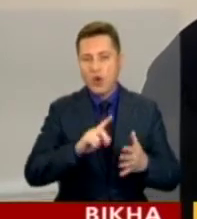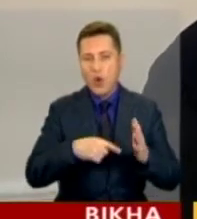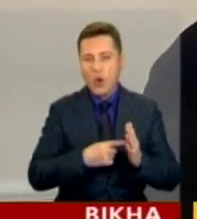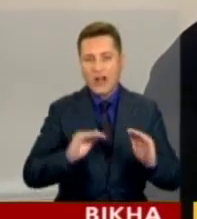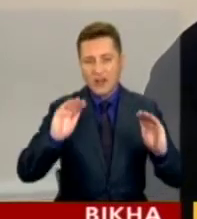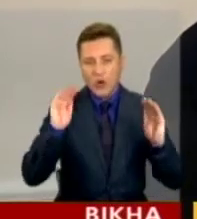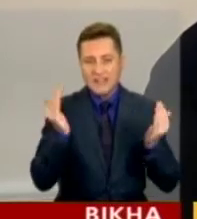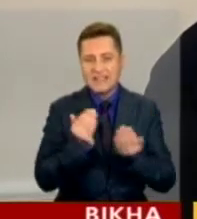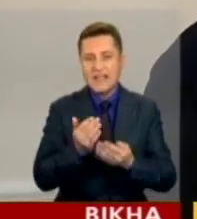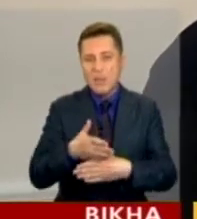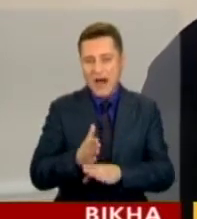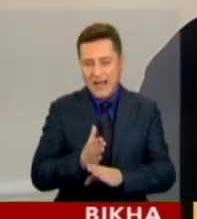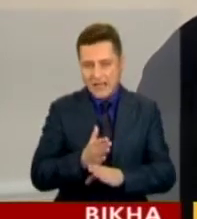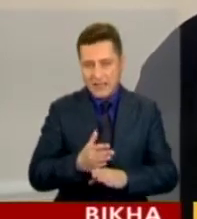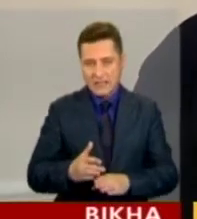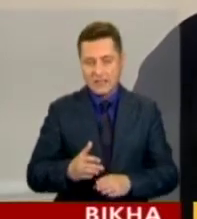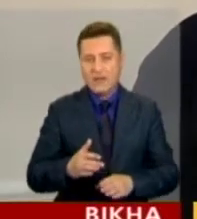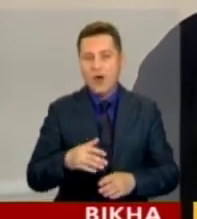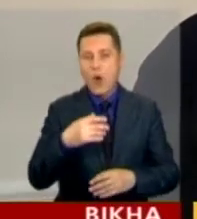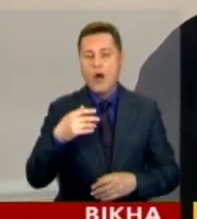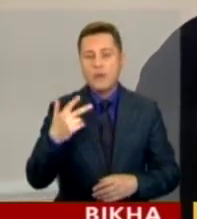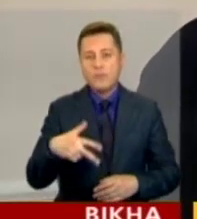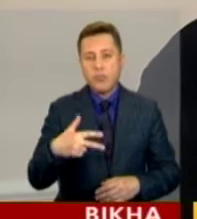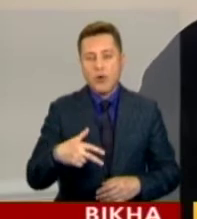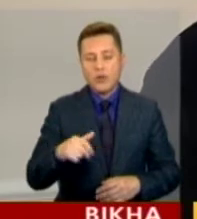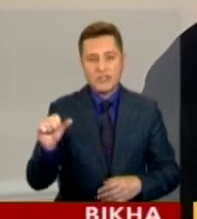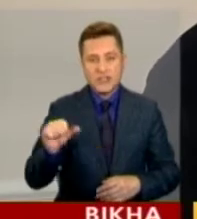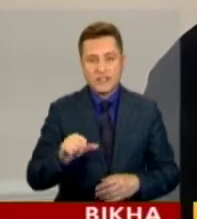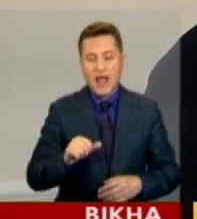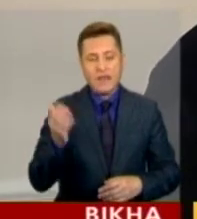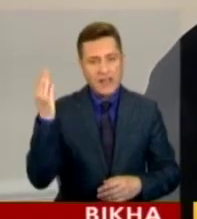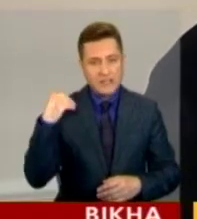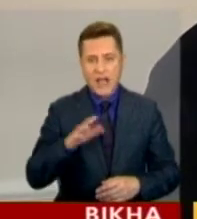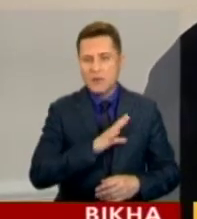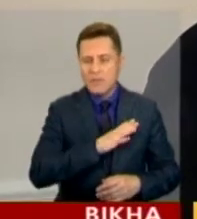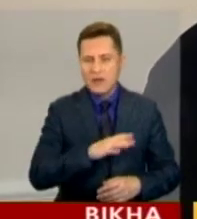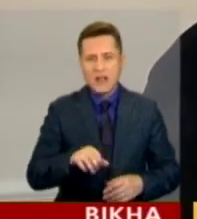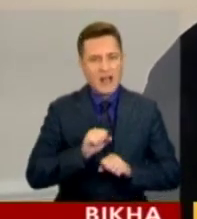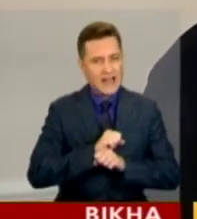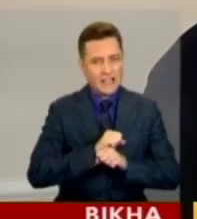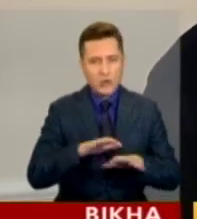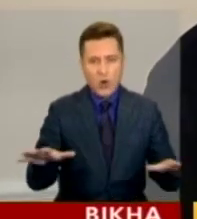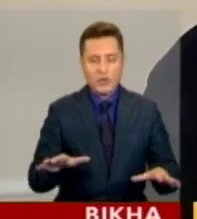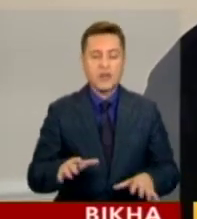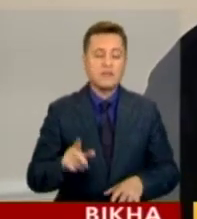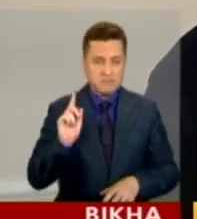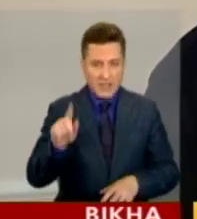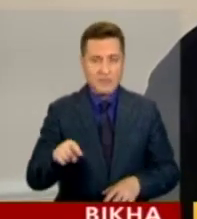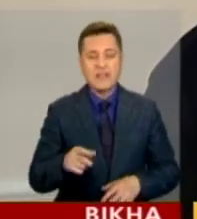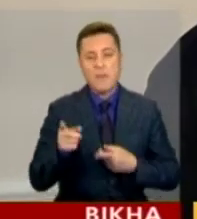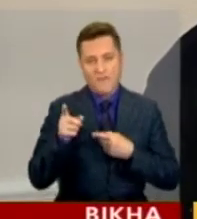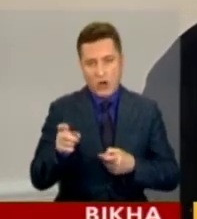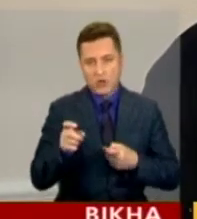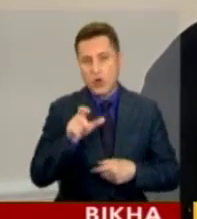вот буквально полчаса назад он был разогнан теми самыми